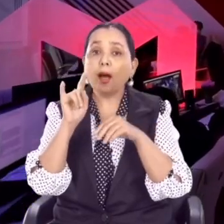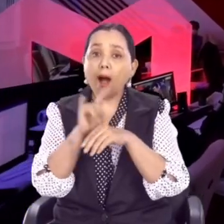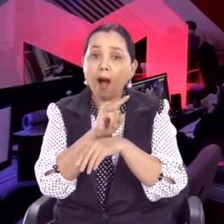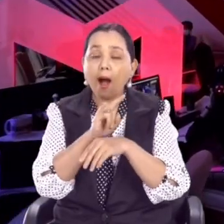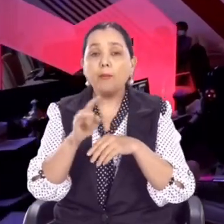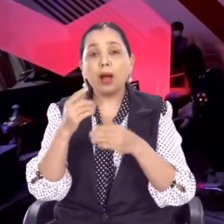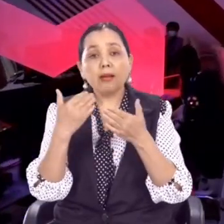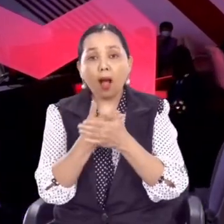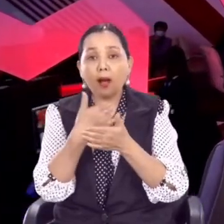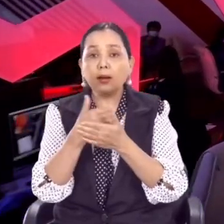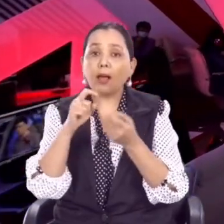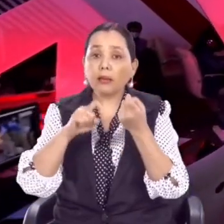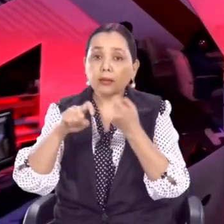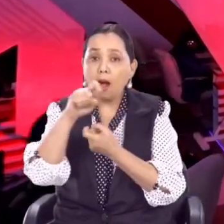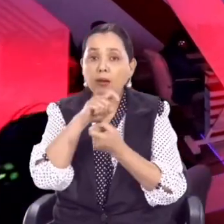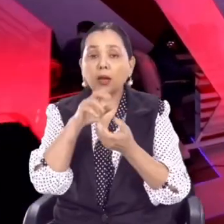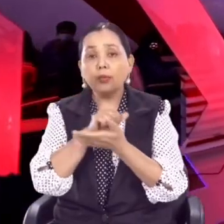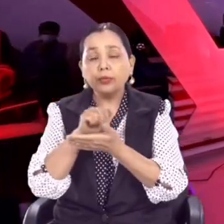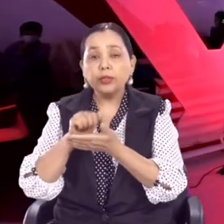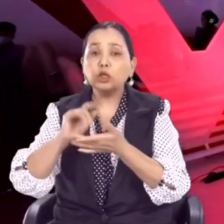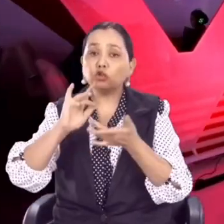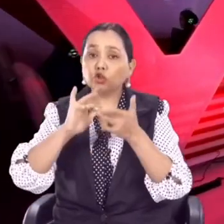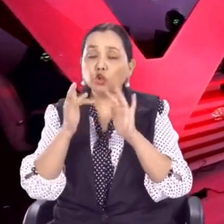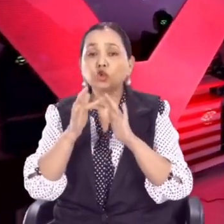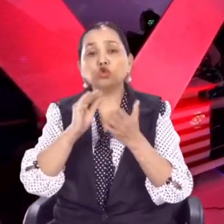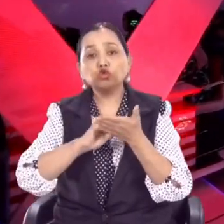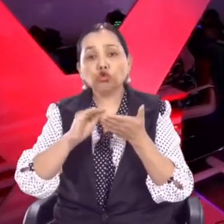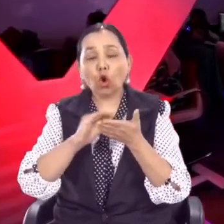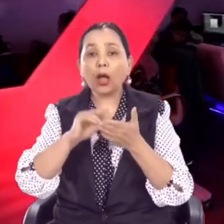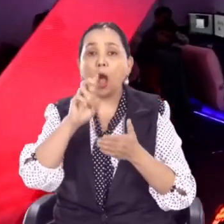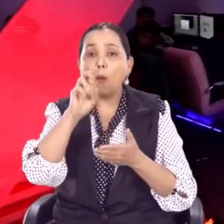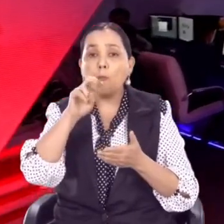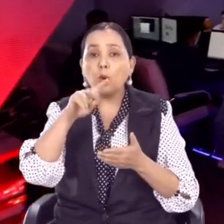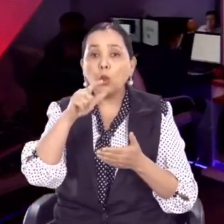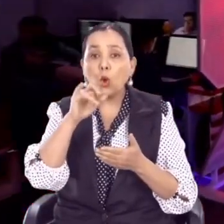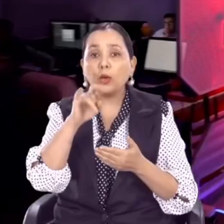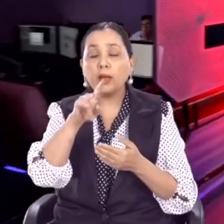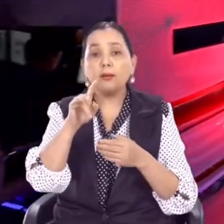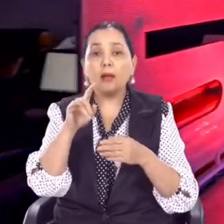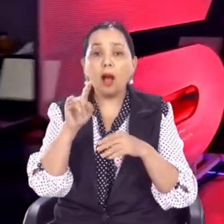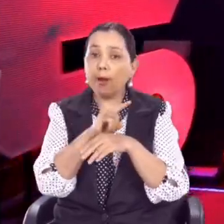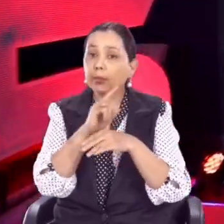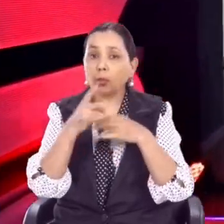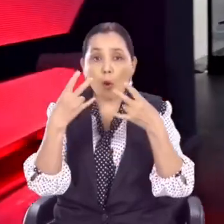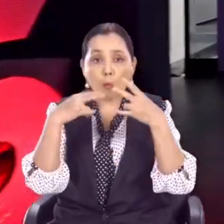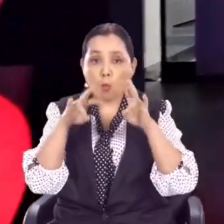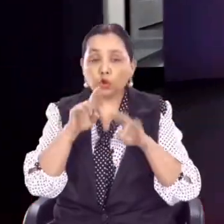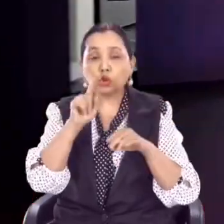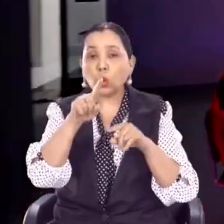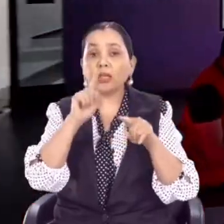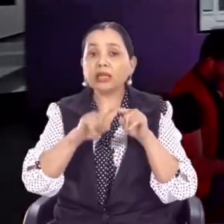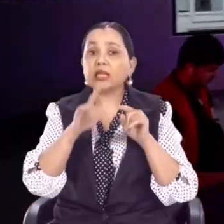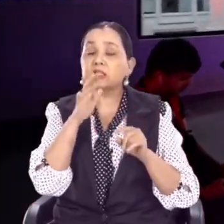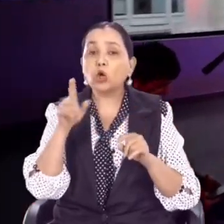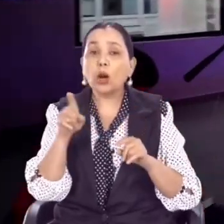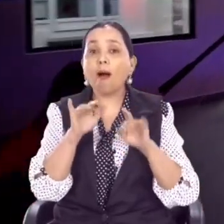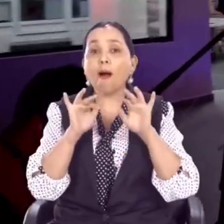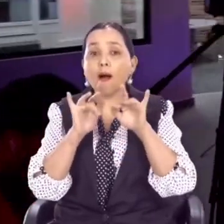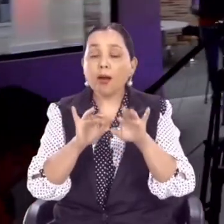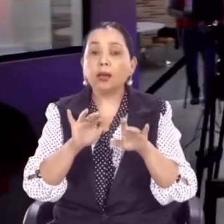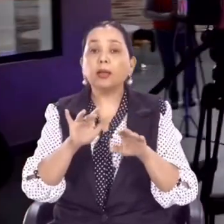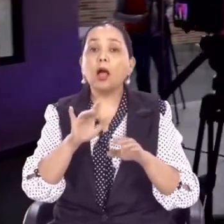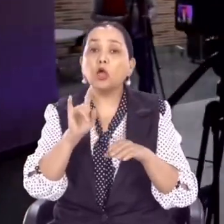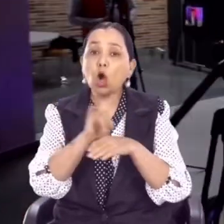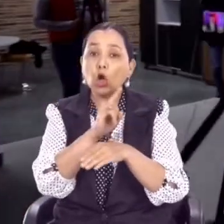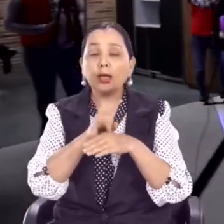Soxta xabar va yangiliklarni tarqatayotgan ijtimoiy tarmoqdagi jurnalist va blogerlar xomtama bo'lishmasin. Ular tez orada